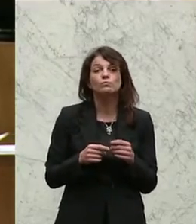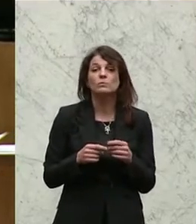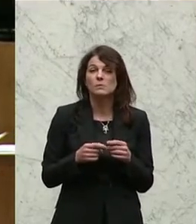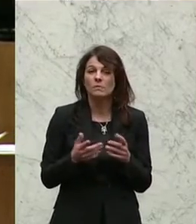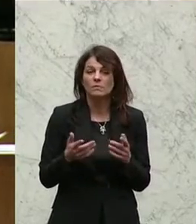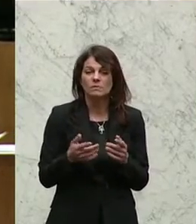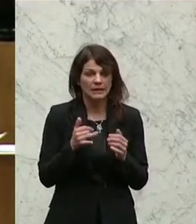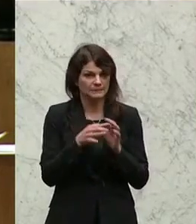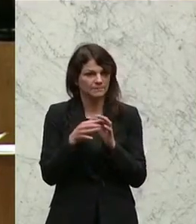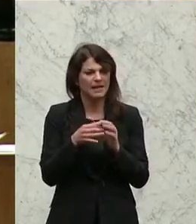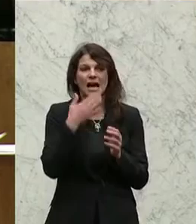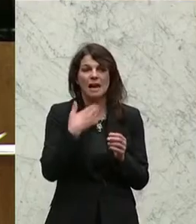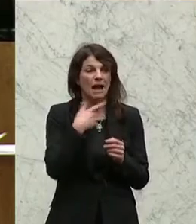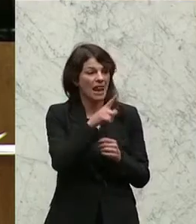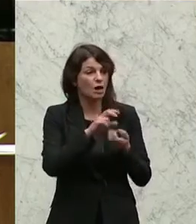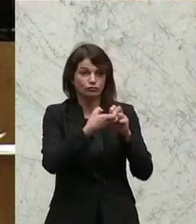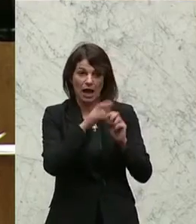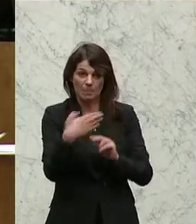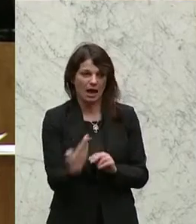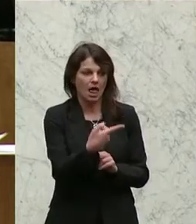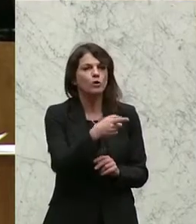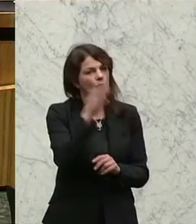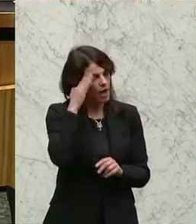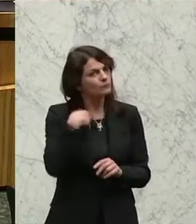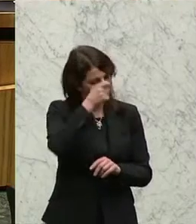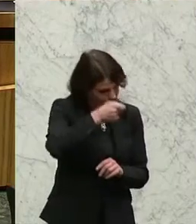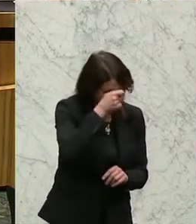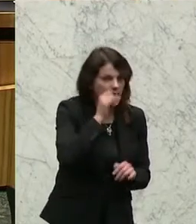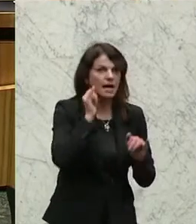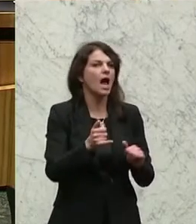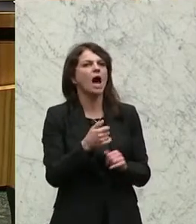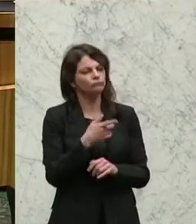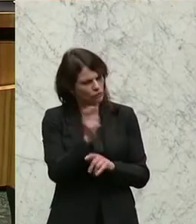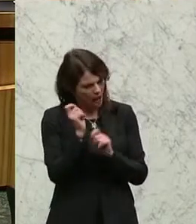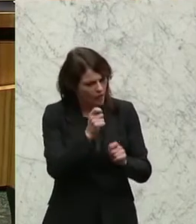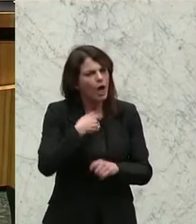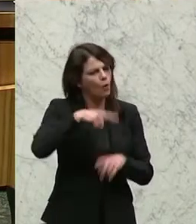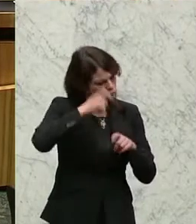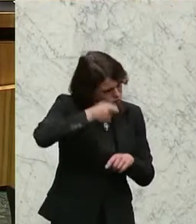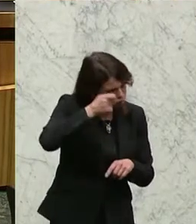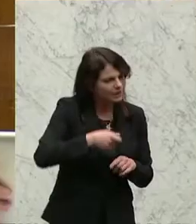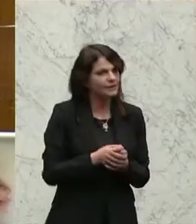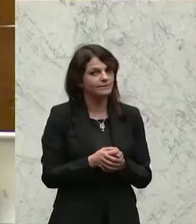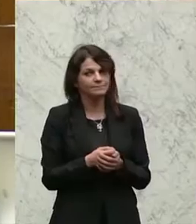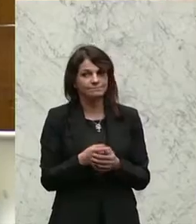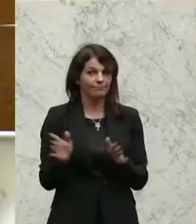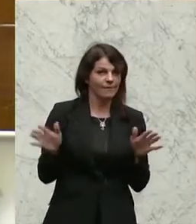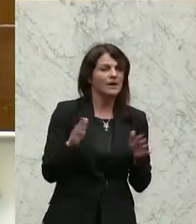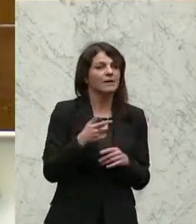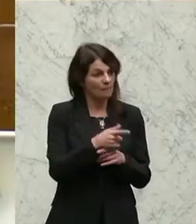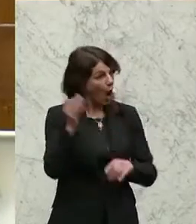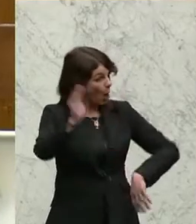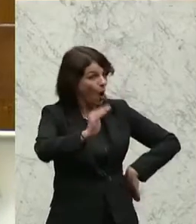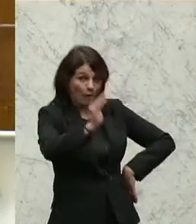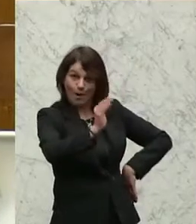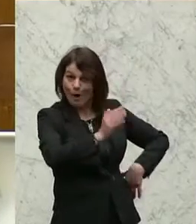Im Zusammenhang jetzt, lieber Leo Steinbichler, du weißt, ich schätze dich, ich schätze deine Anträge und ich schätze, du bekommst ein Lob